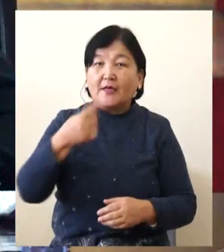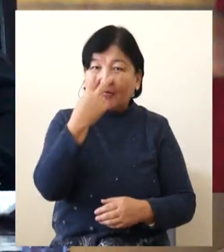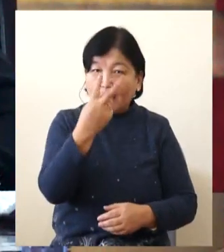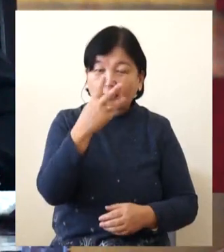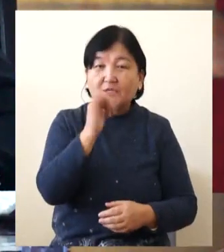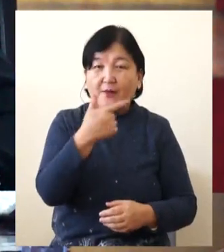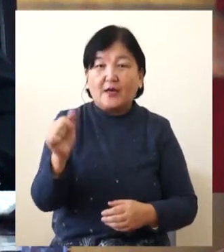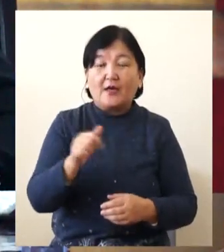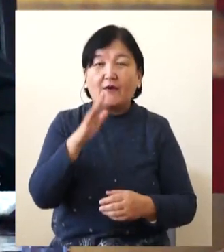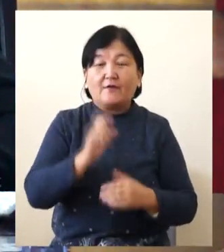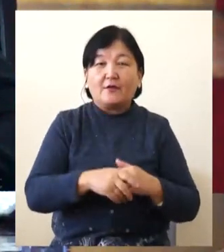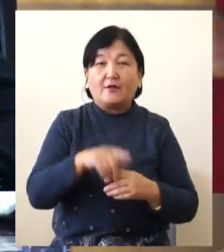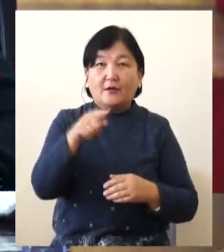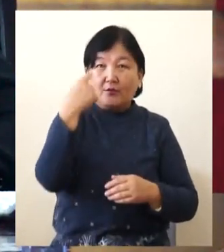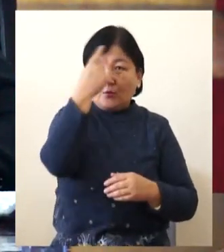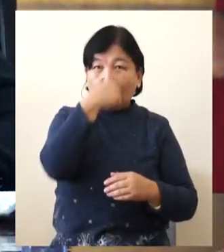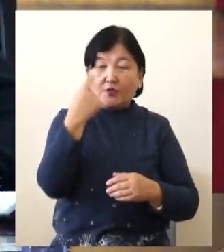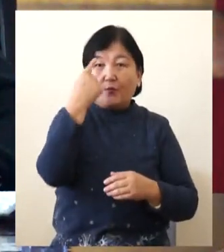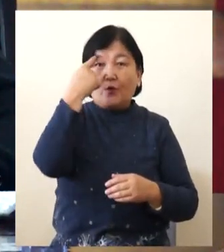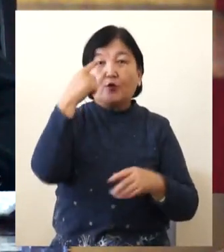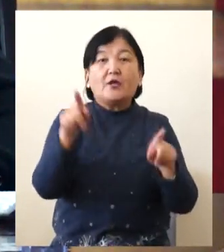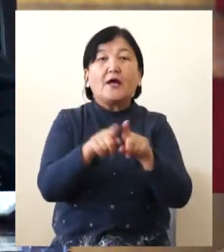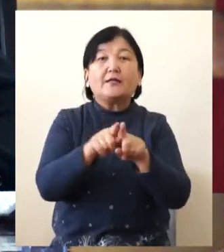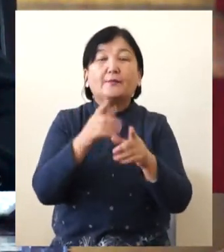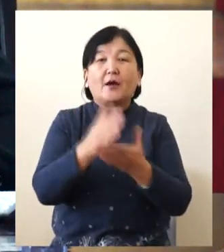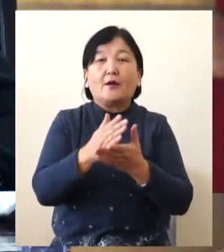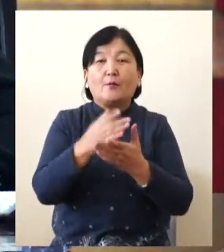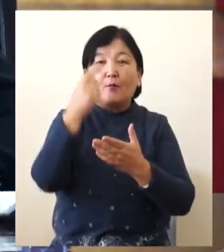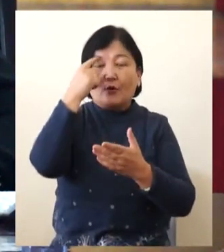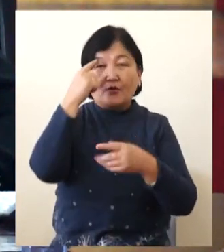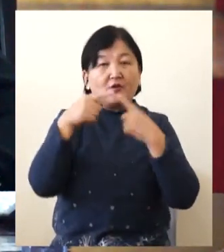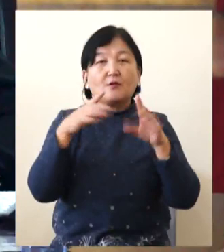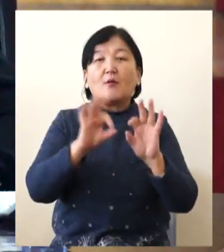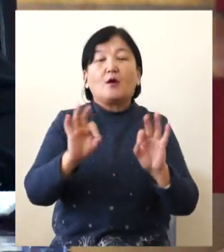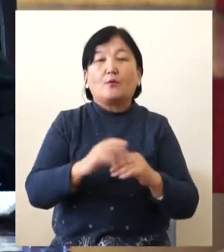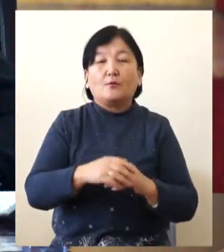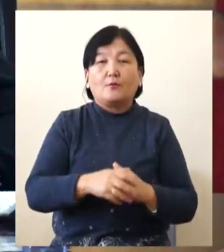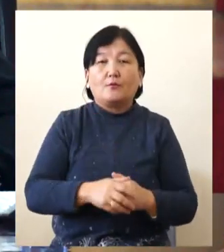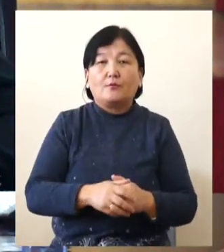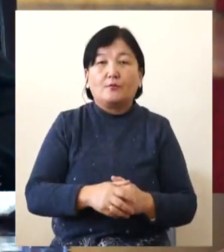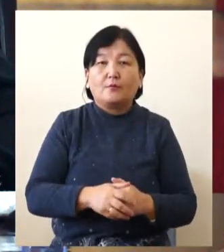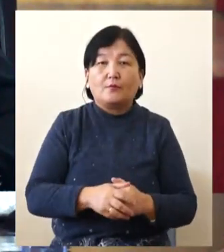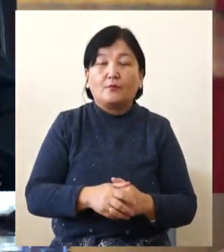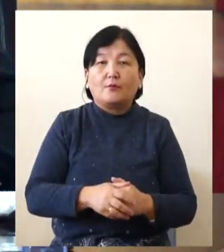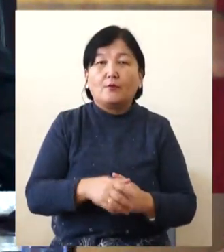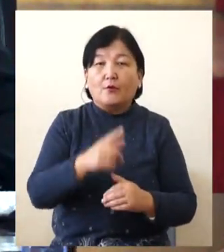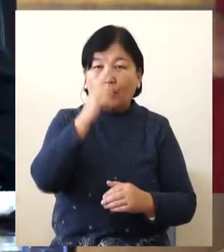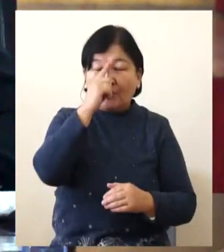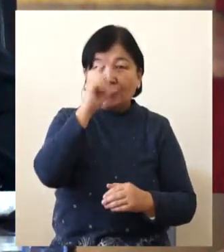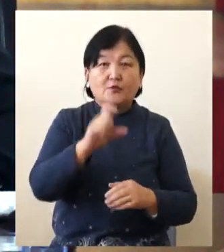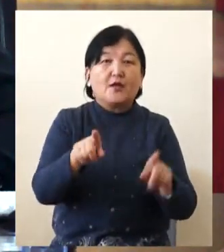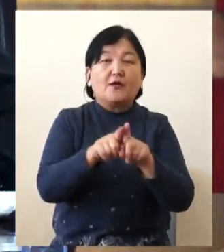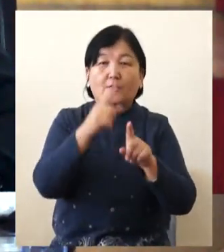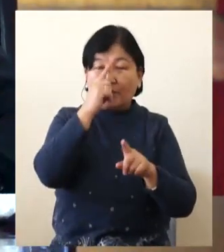Яагаад харж байгаа гэхээр ингээ харахад Монгол байгаа шүү дэр хүн чинь. Аа Монгол хэл бий байхгүй. Яг Орос хүн шиг юм